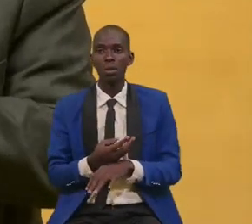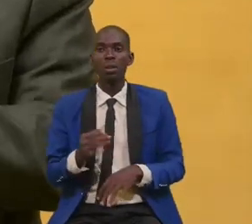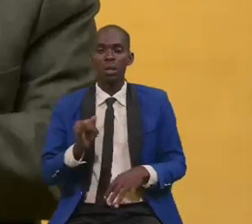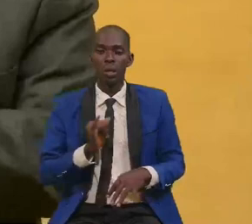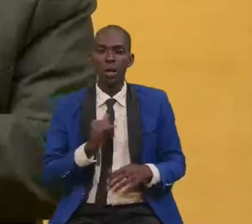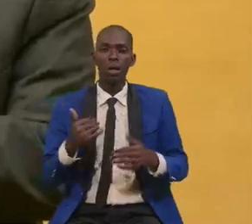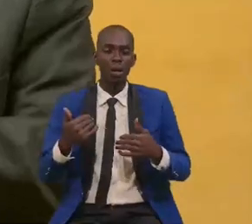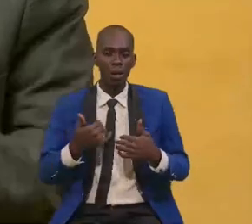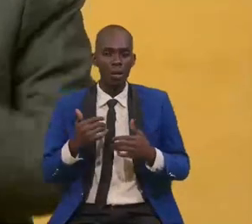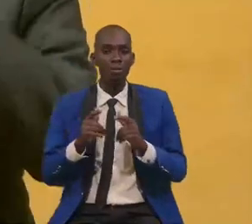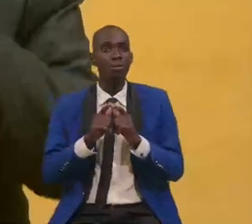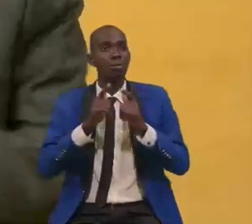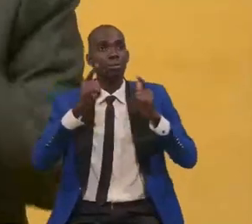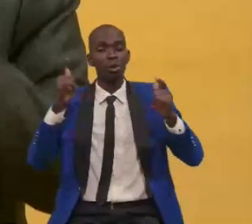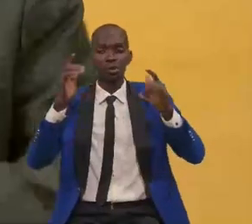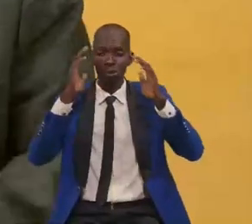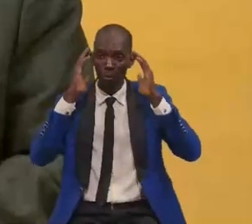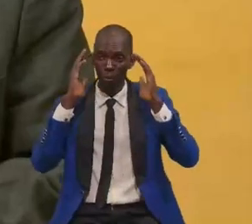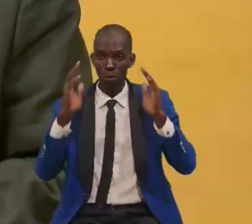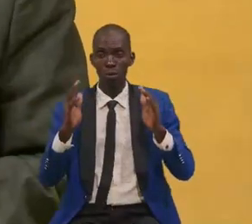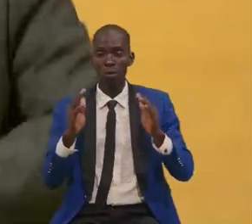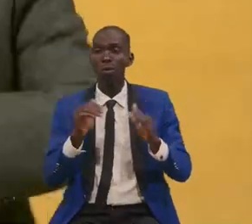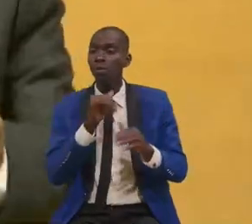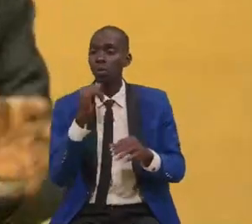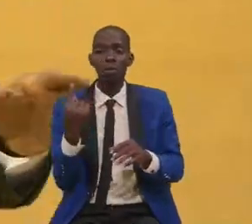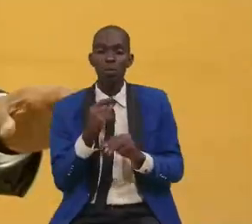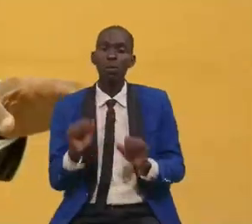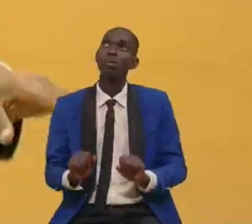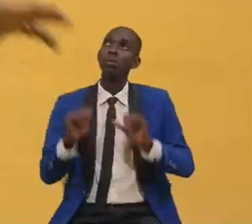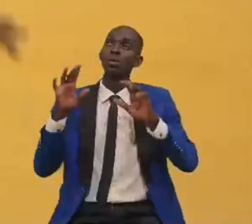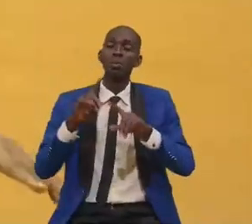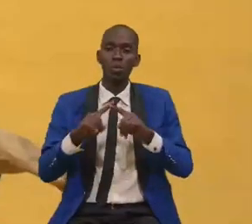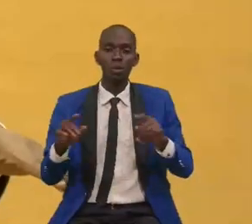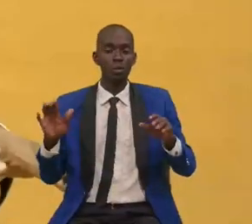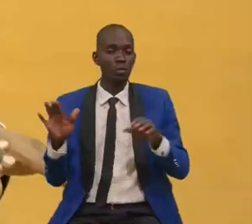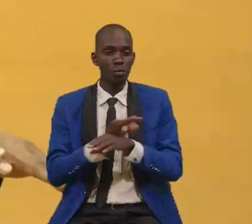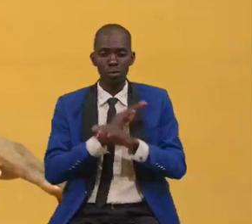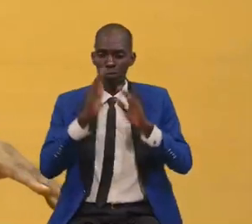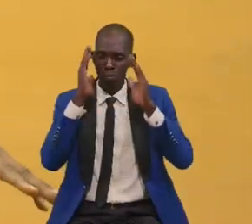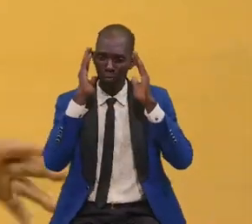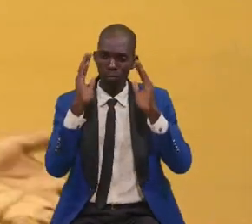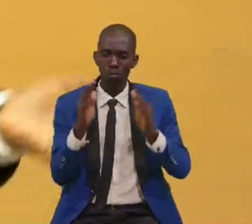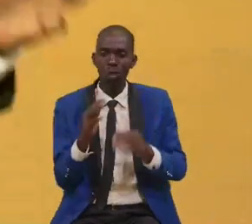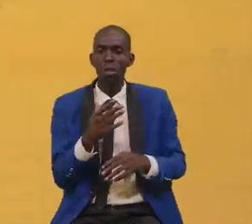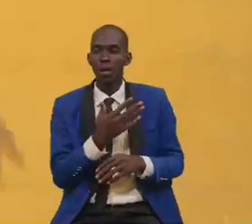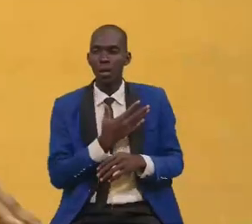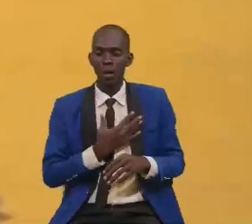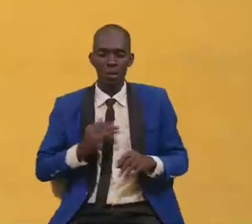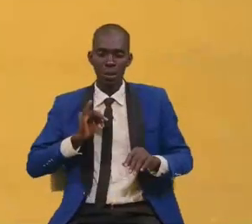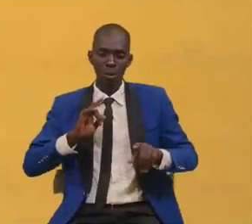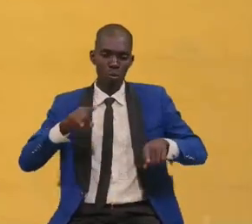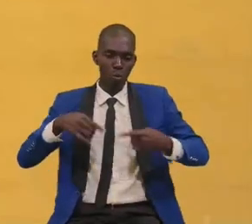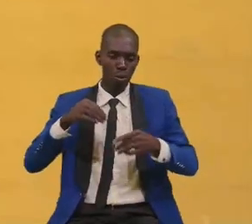j'avais une concentration maximum, pas seulement la consécration, la concentration maximum. Et je m'étais